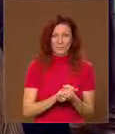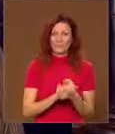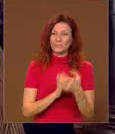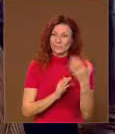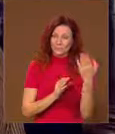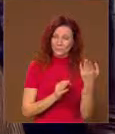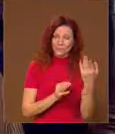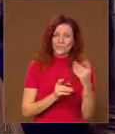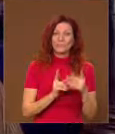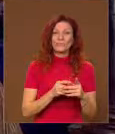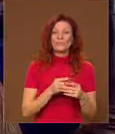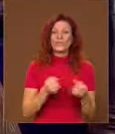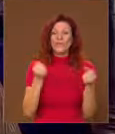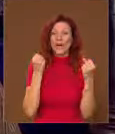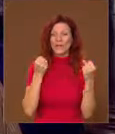лозата,